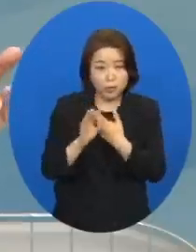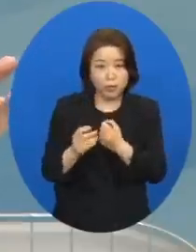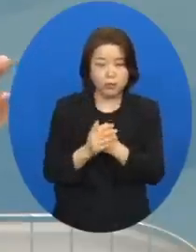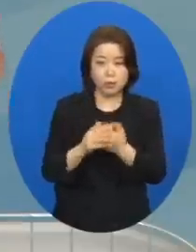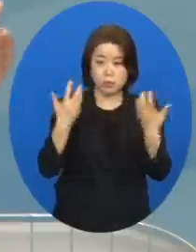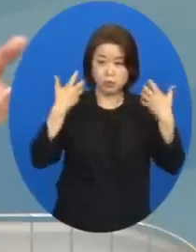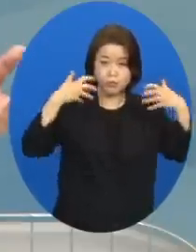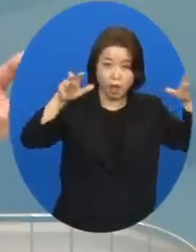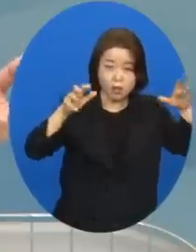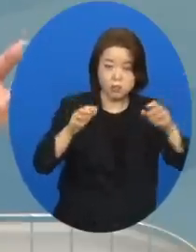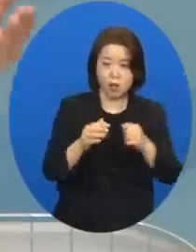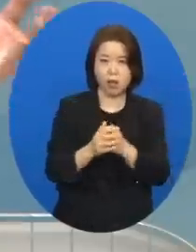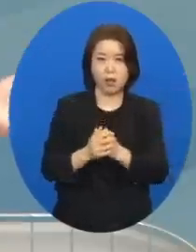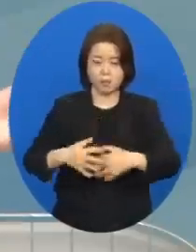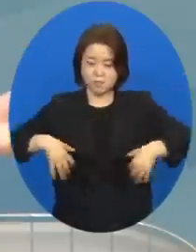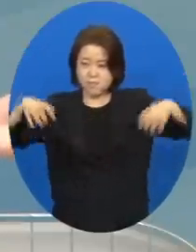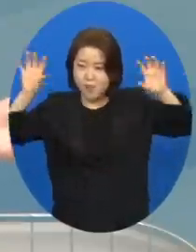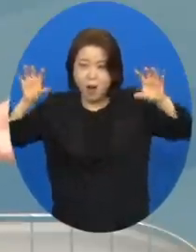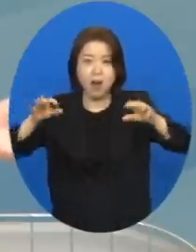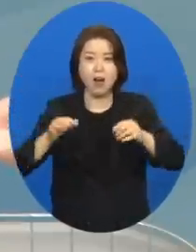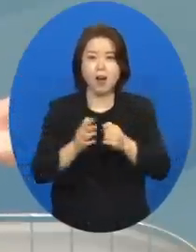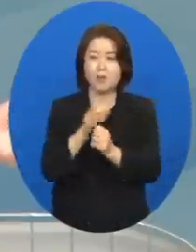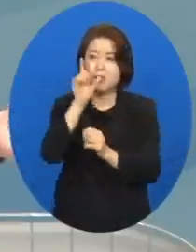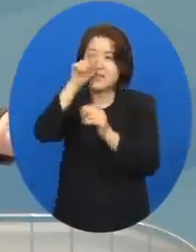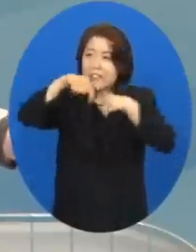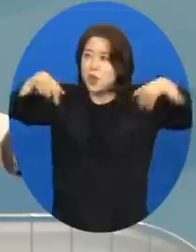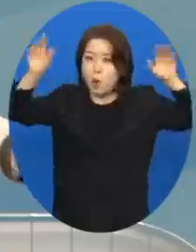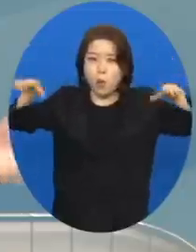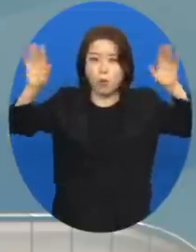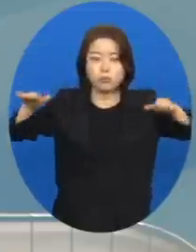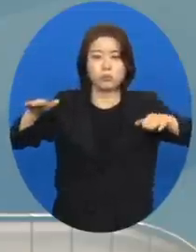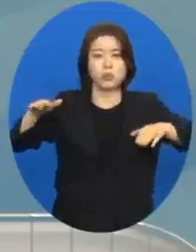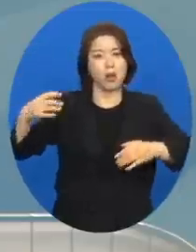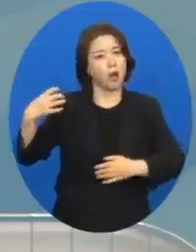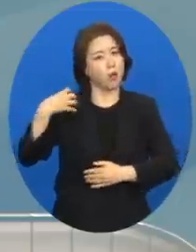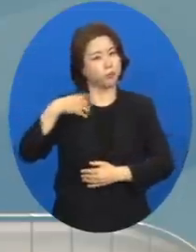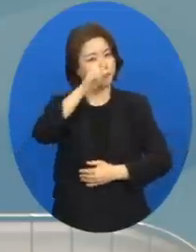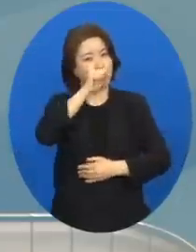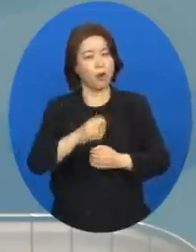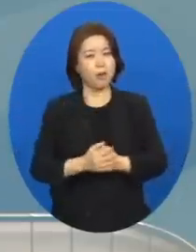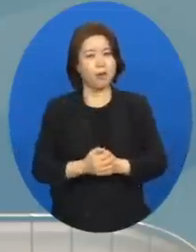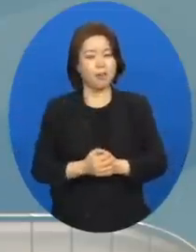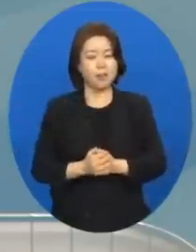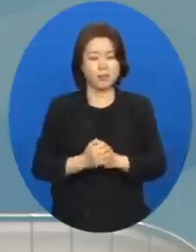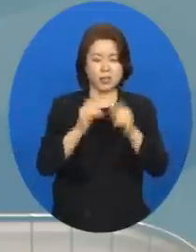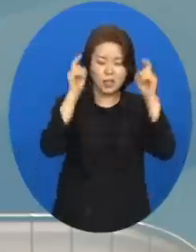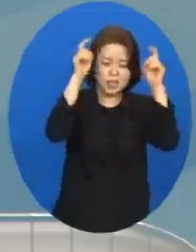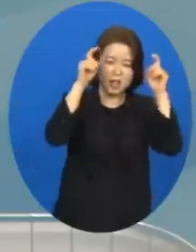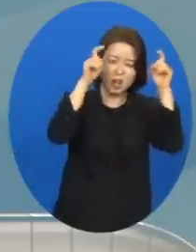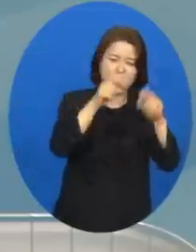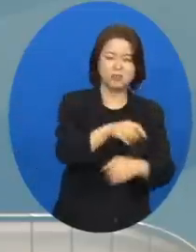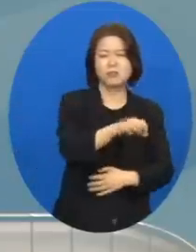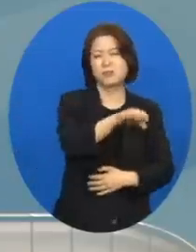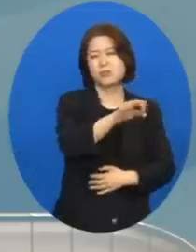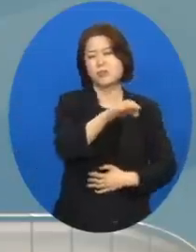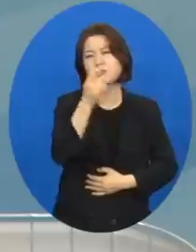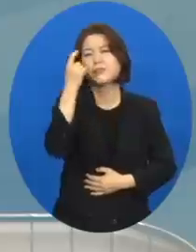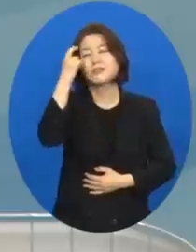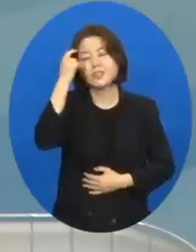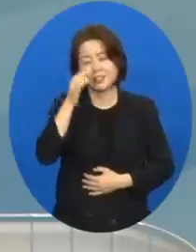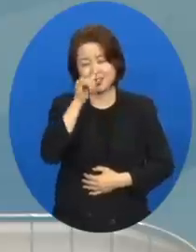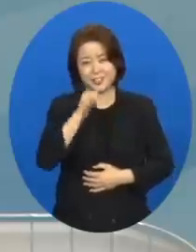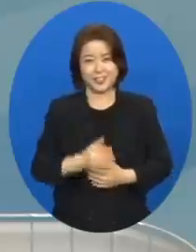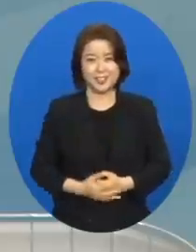사자나 호랑이나 독수리나 이런 역할을 하지 무슨 양을 하나 그런 생각을